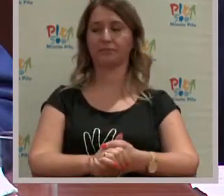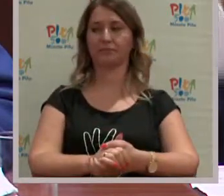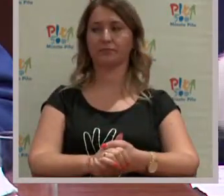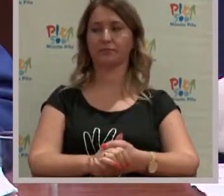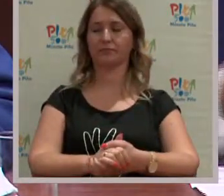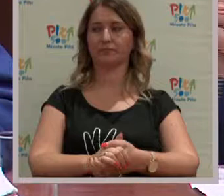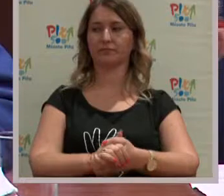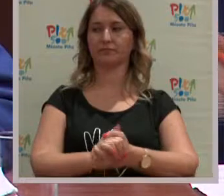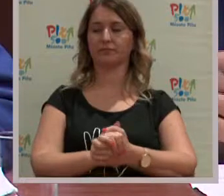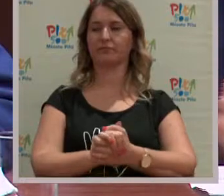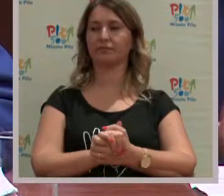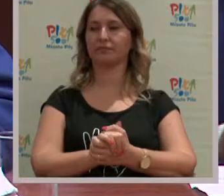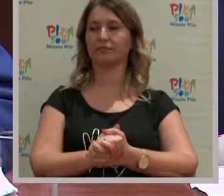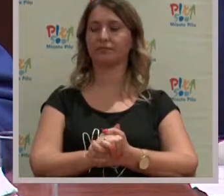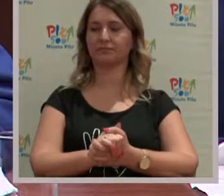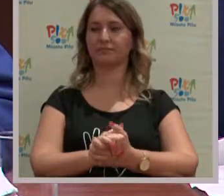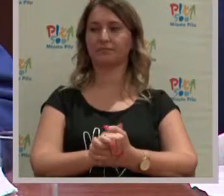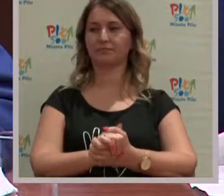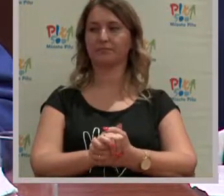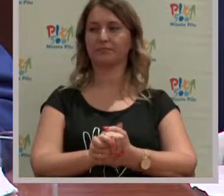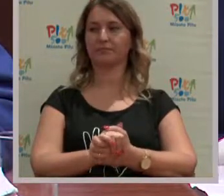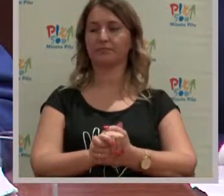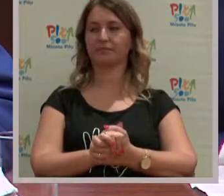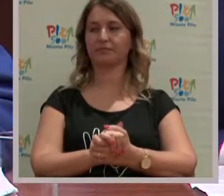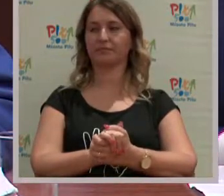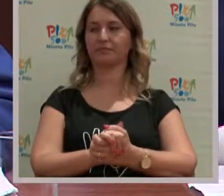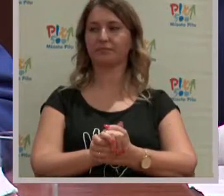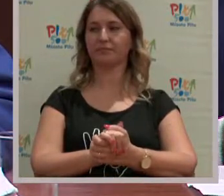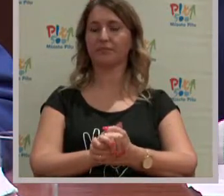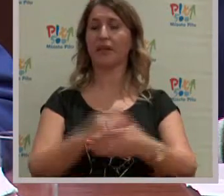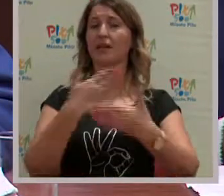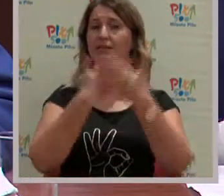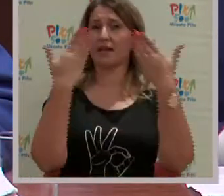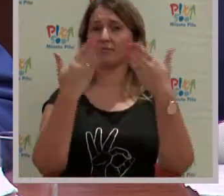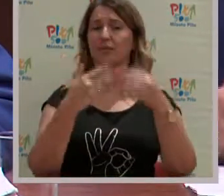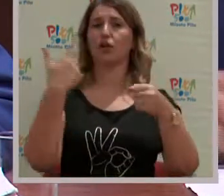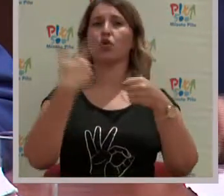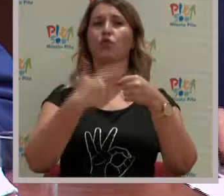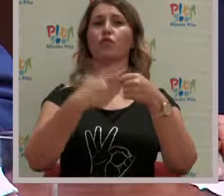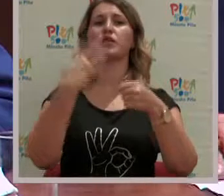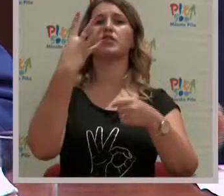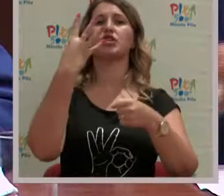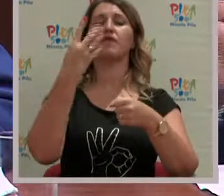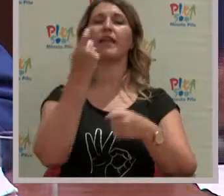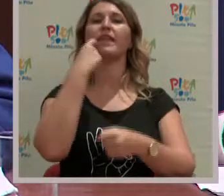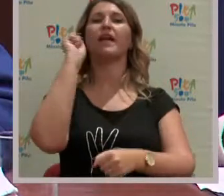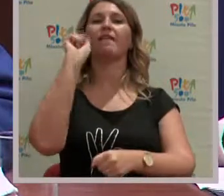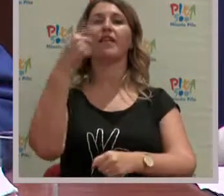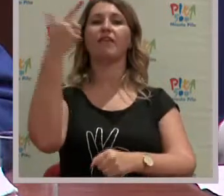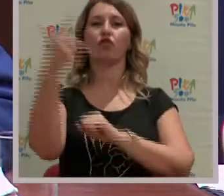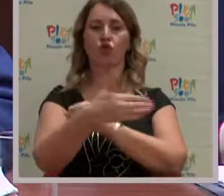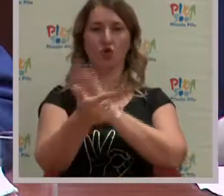664 łamane na 18 Rady Miasta Piły z dnia 24 kwietnia